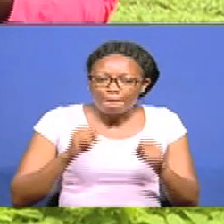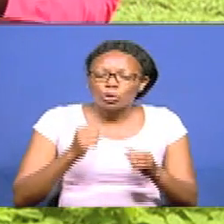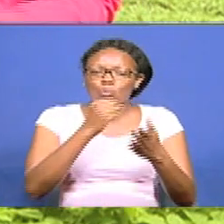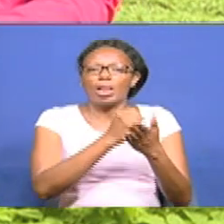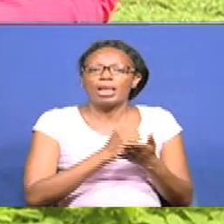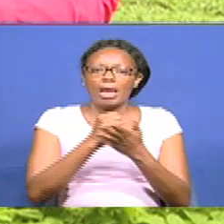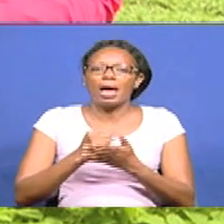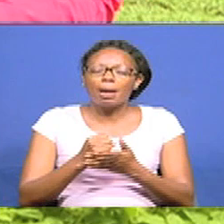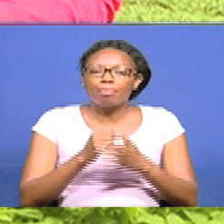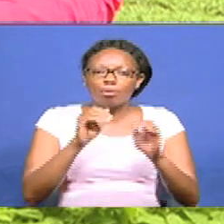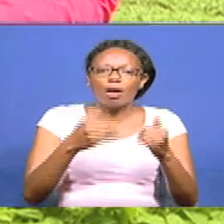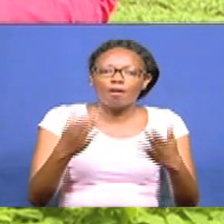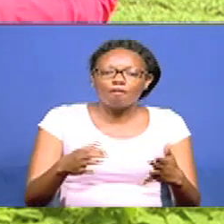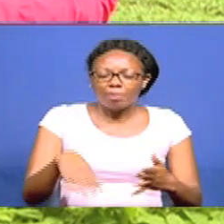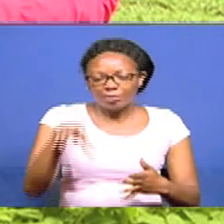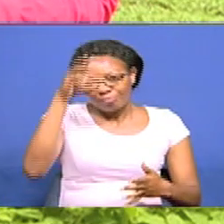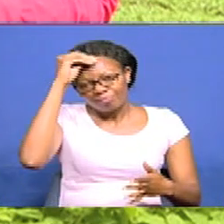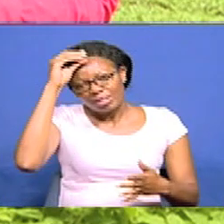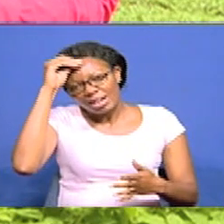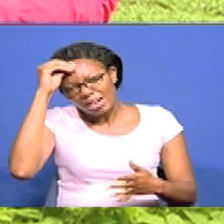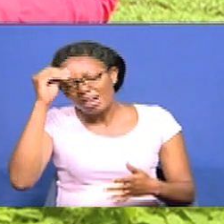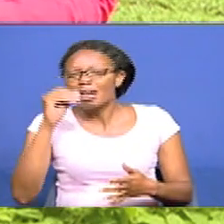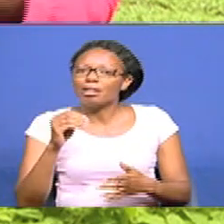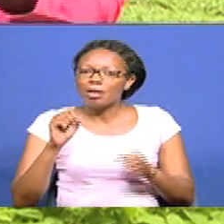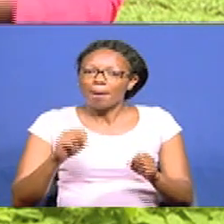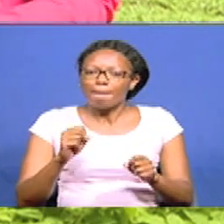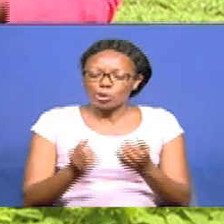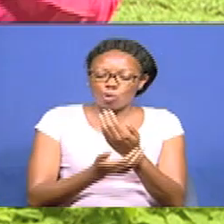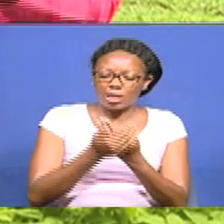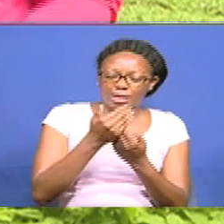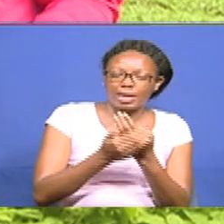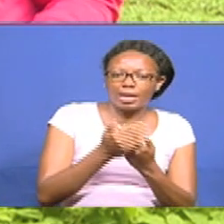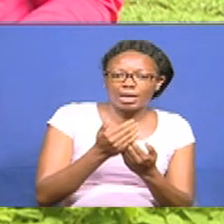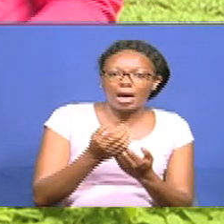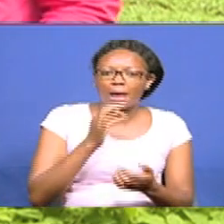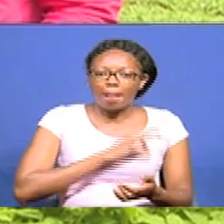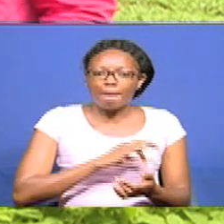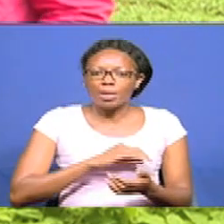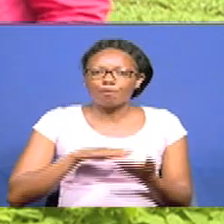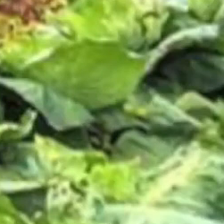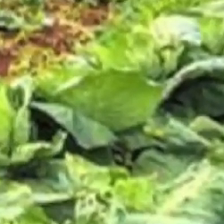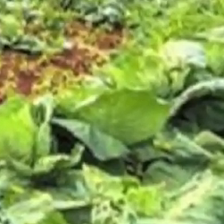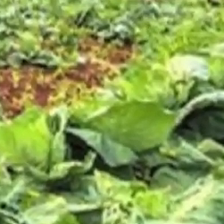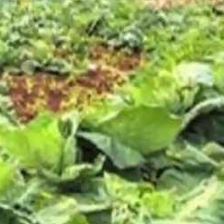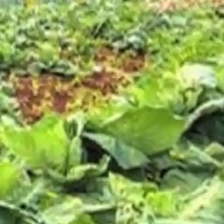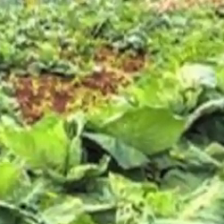kuweza kufundisha wakulima vile unaweza kulima na upate faida mzuri.